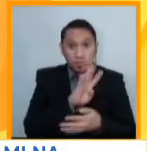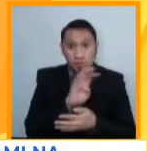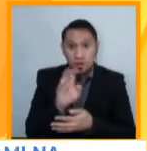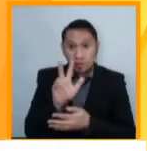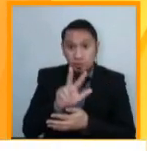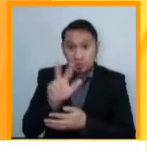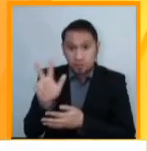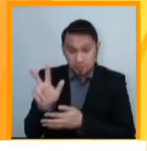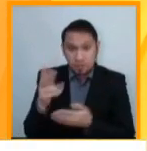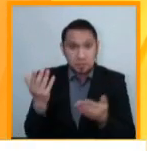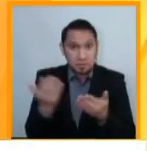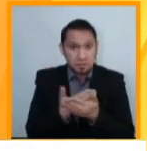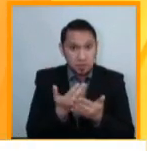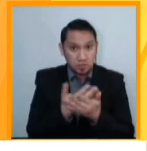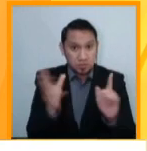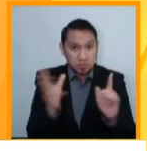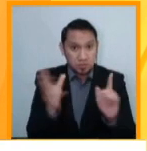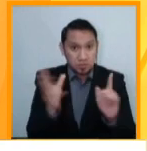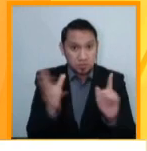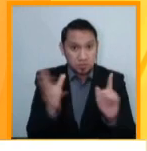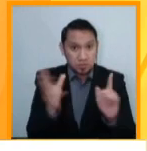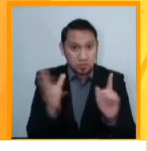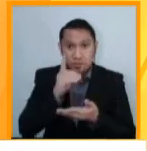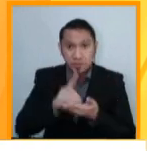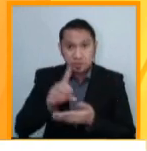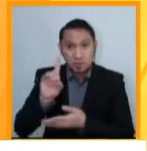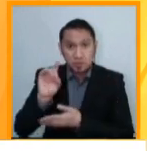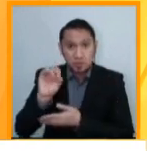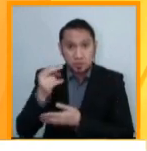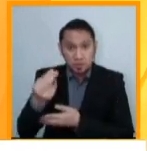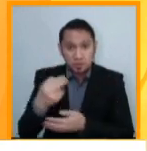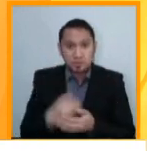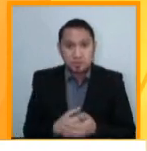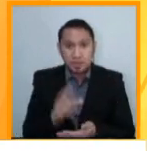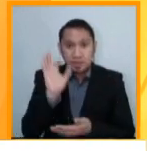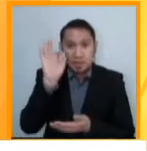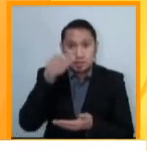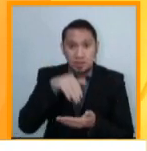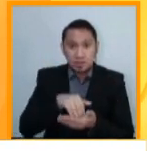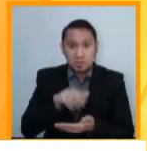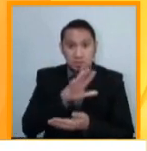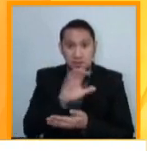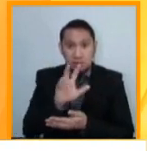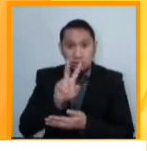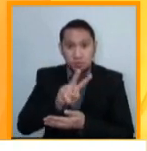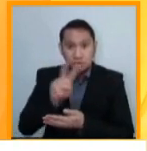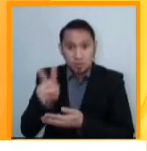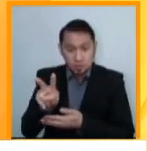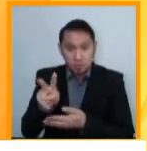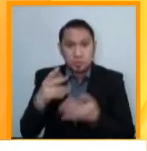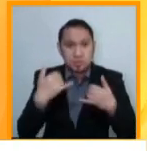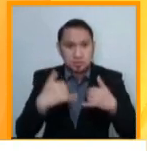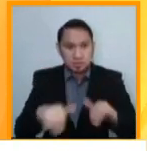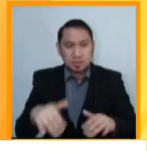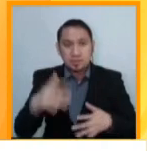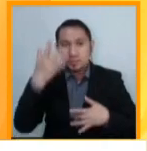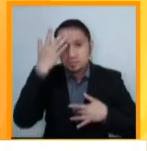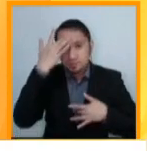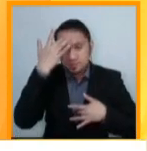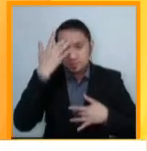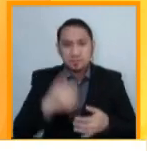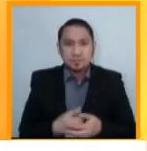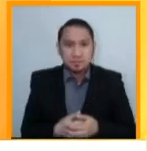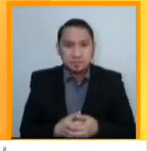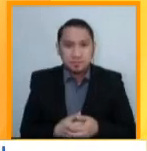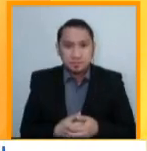base sa datos ng Department of Health kahapon. Nasa 9,522 naman ang active cases o nagpapagaling pa. Ikasyam na sunod